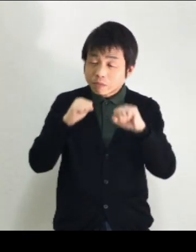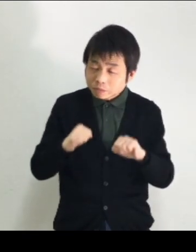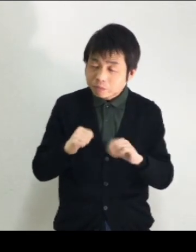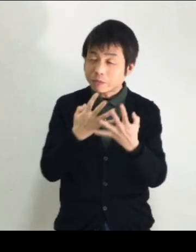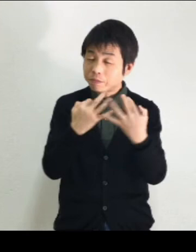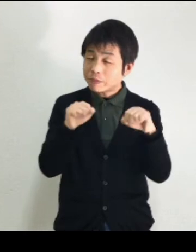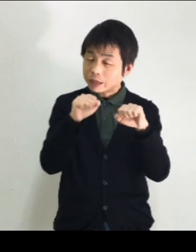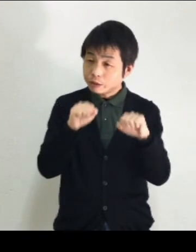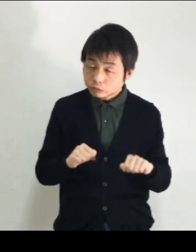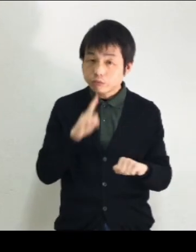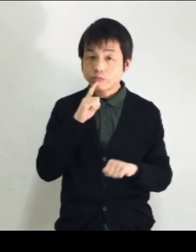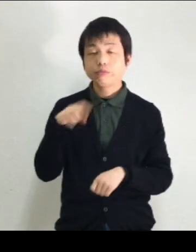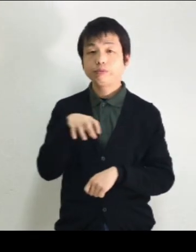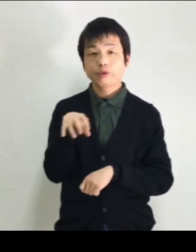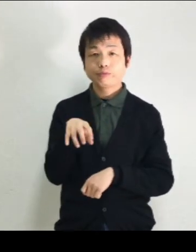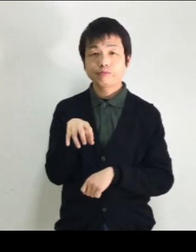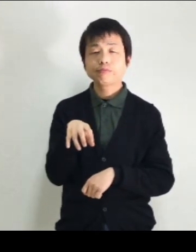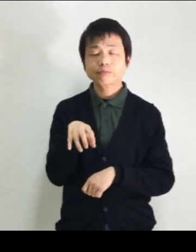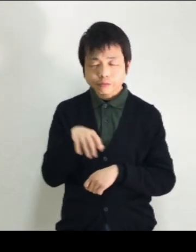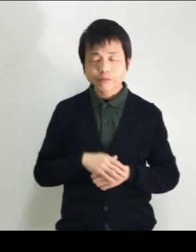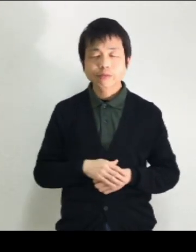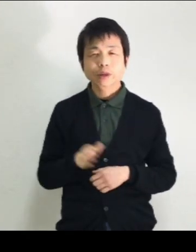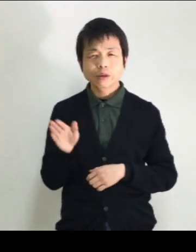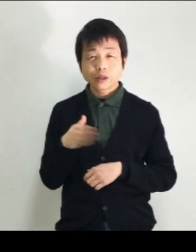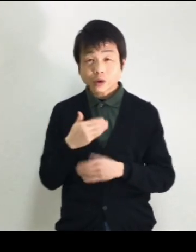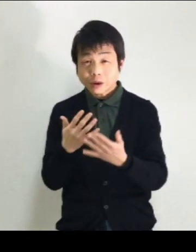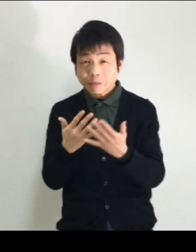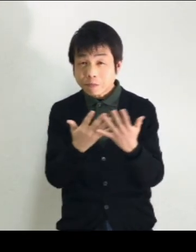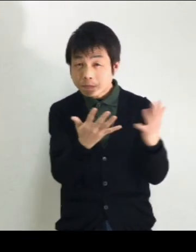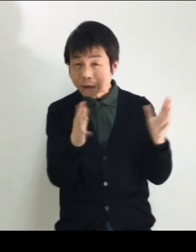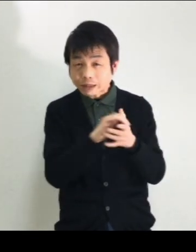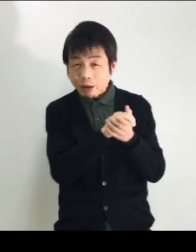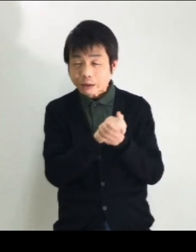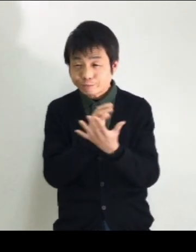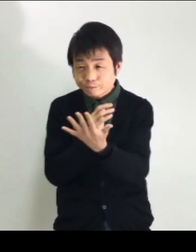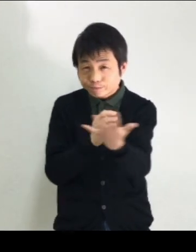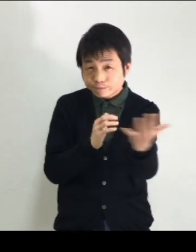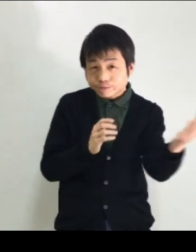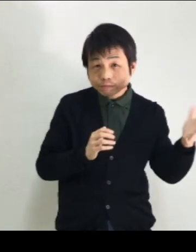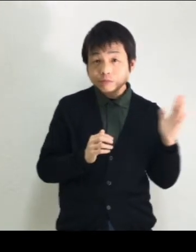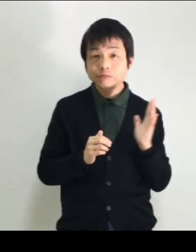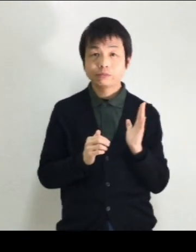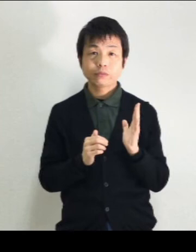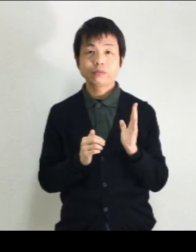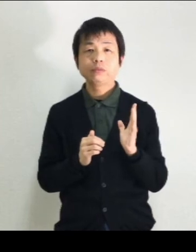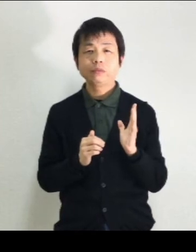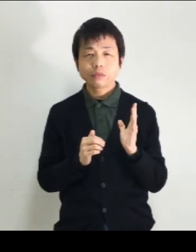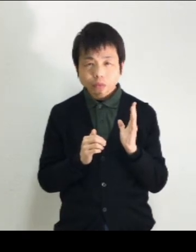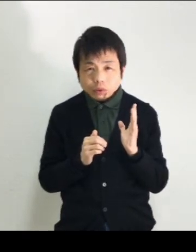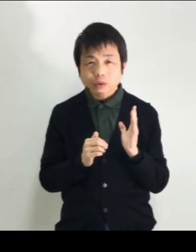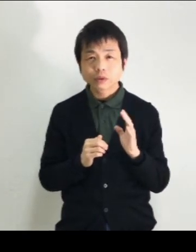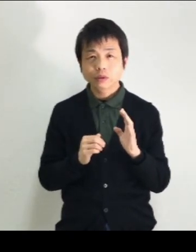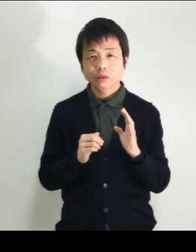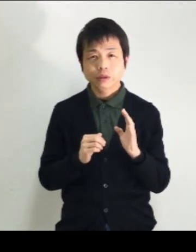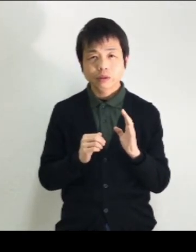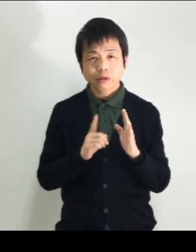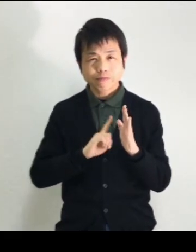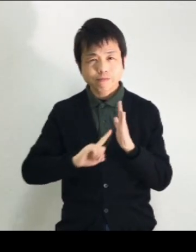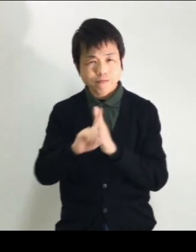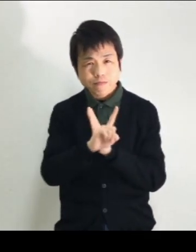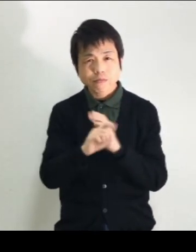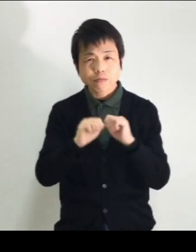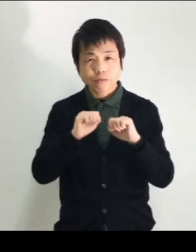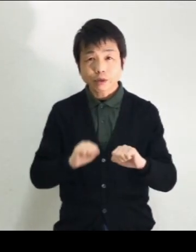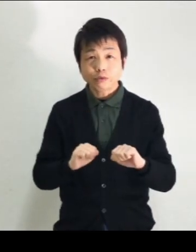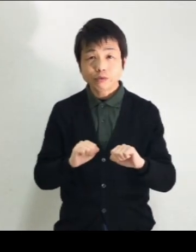いるんだよっていうところ、そしてそのたくさんいる仲間のパイオニアとしているからこそ、